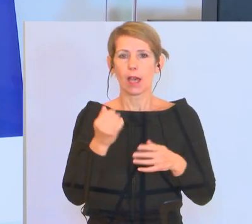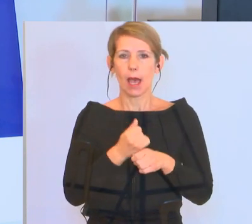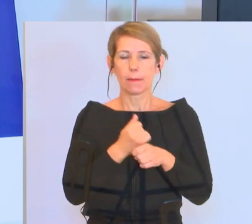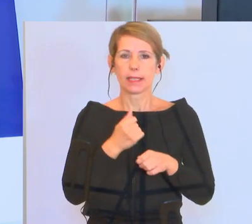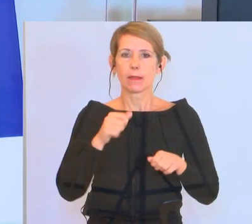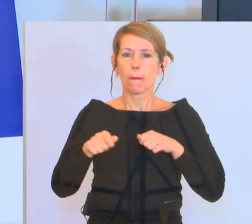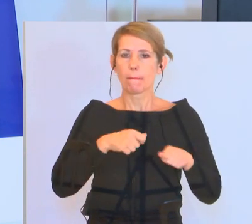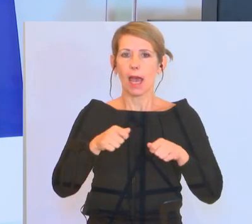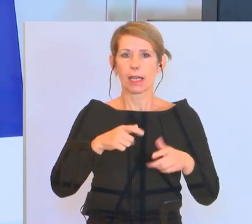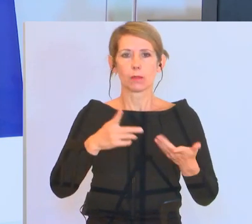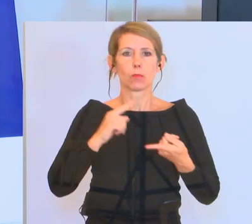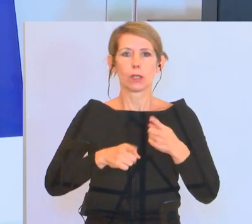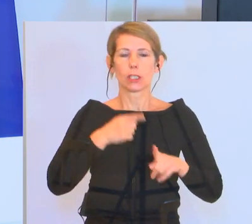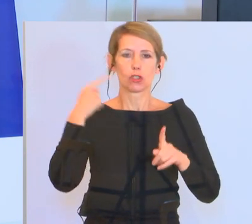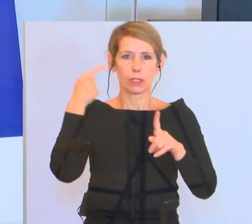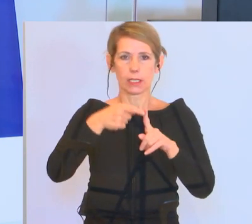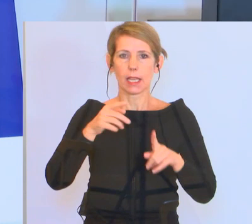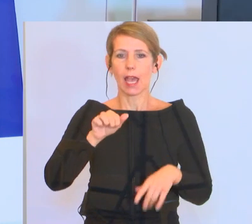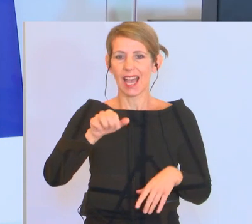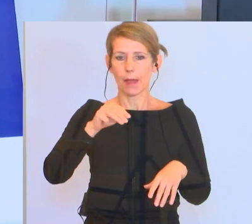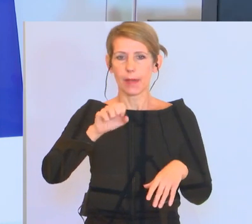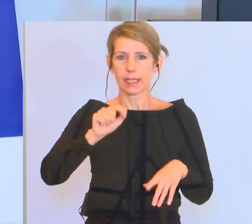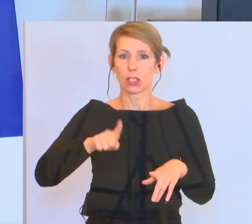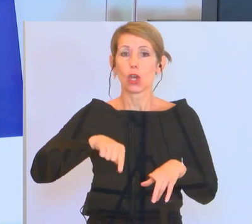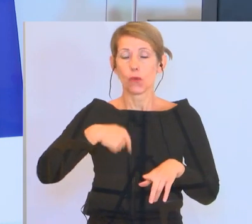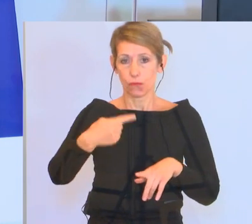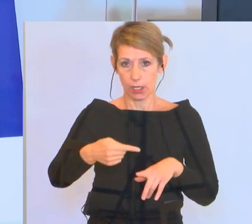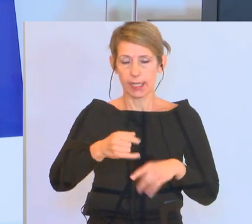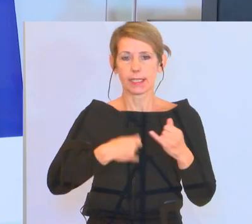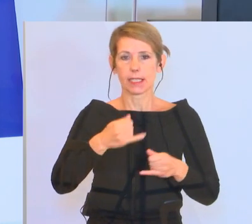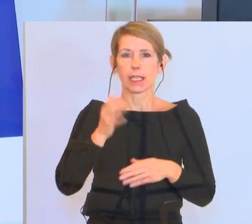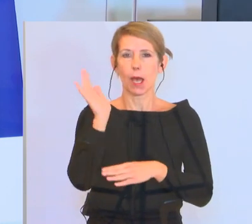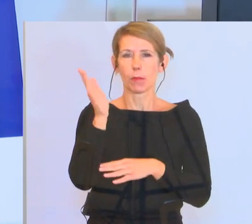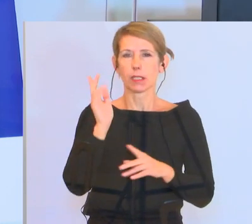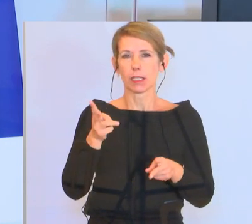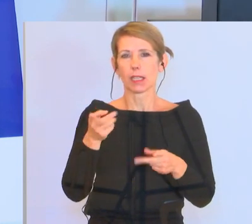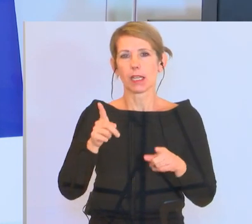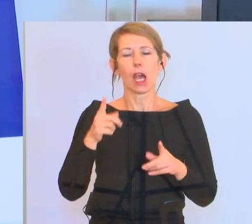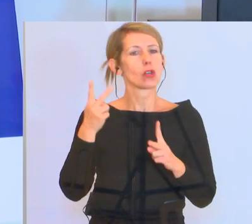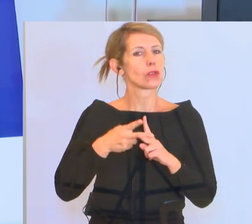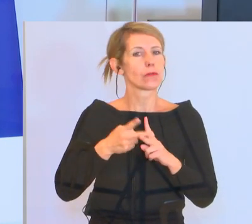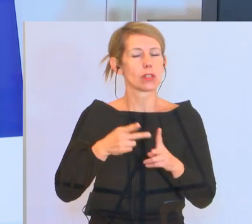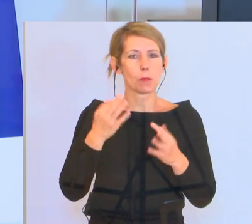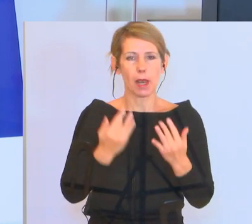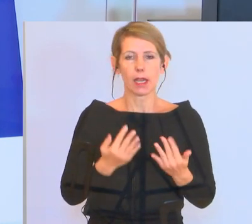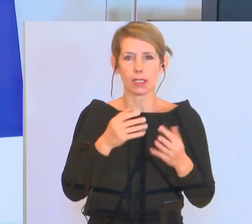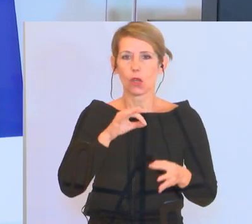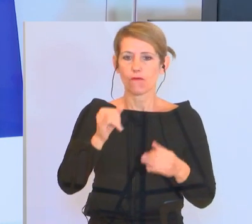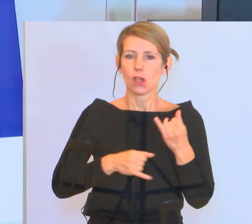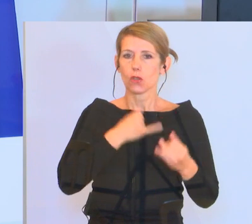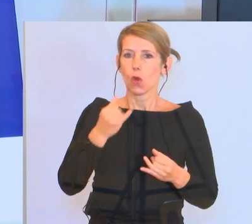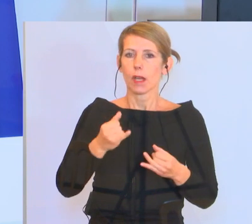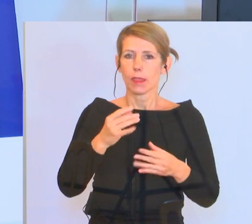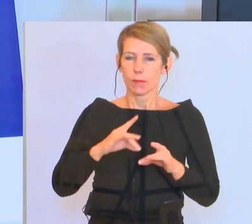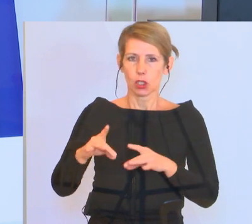des AMS mitteilen darf für nächstes Jahr und zugleich auch eine Zwischenbilanz zur Jugendbeschäftigung, zur